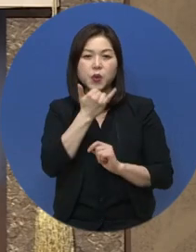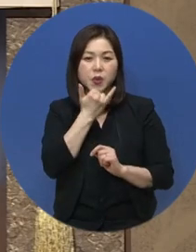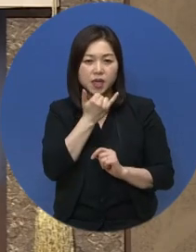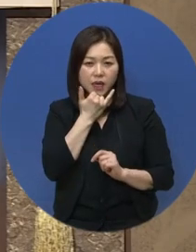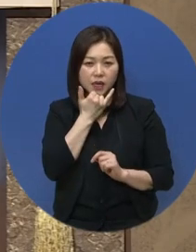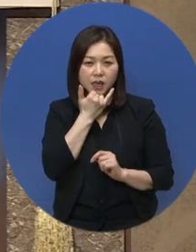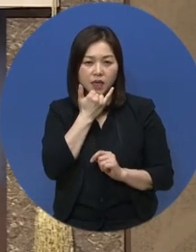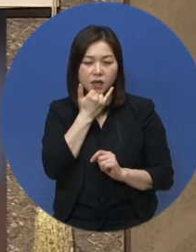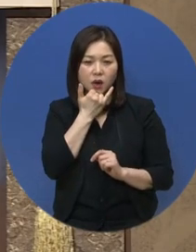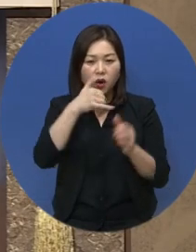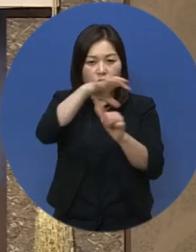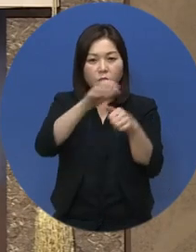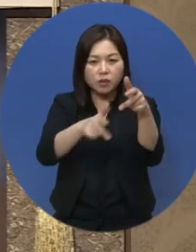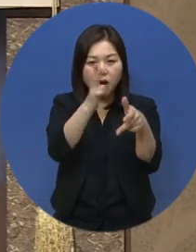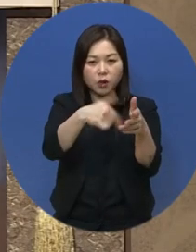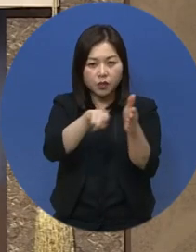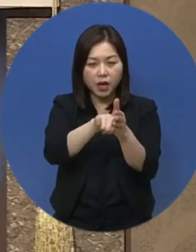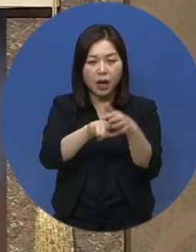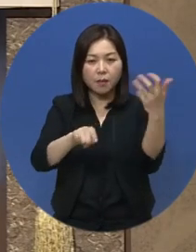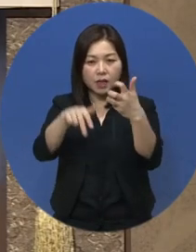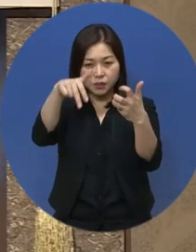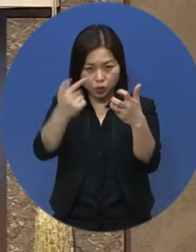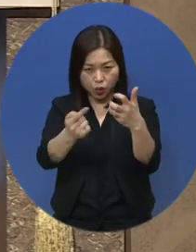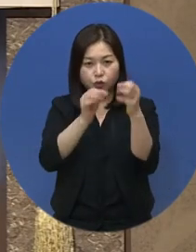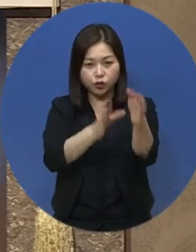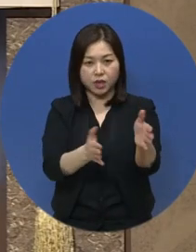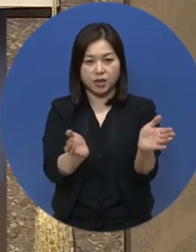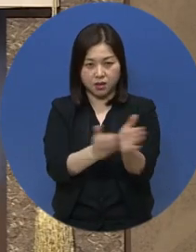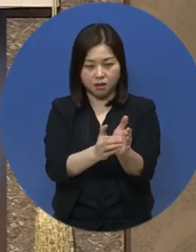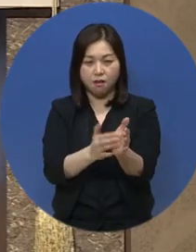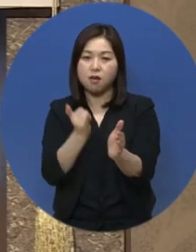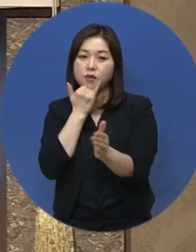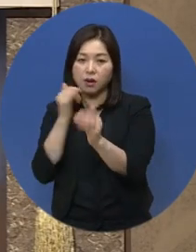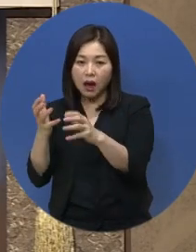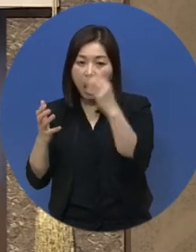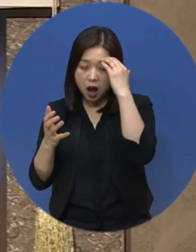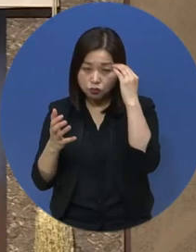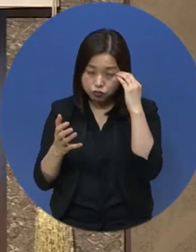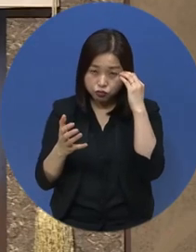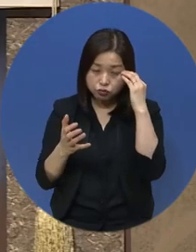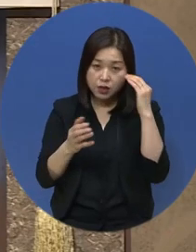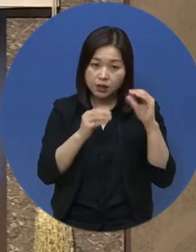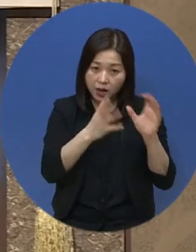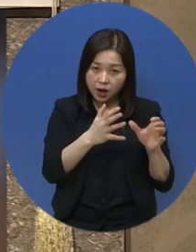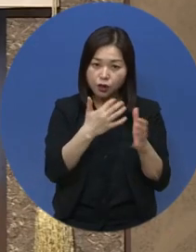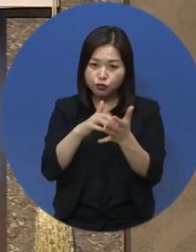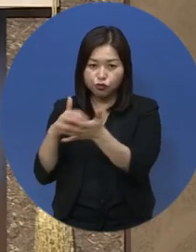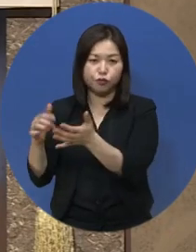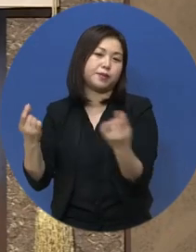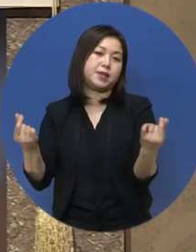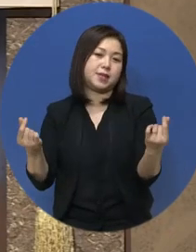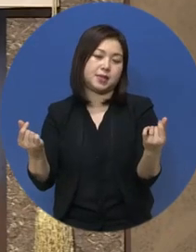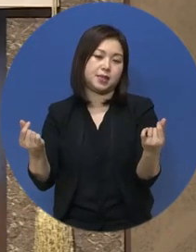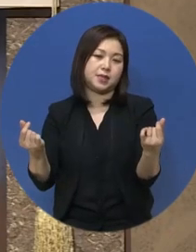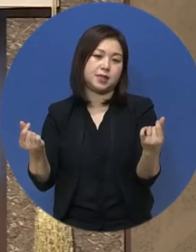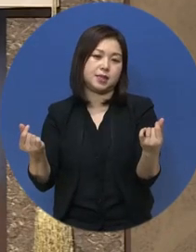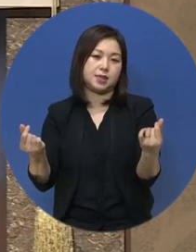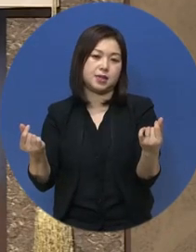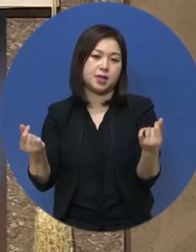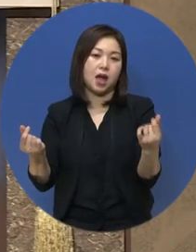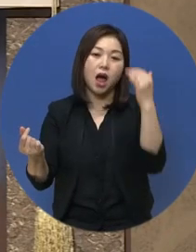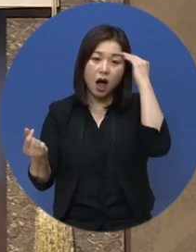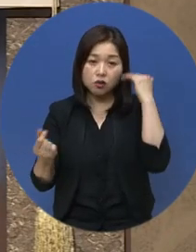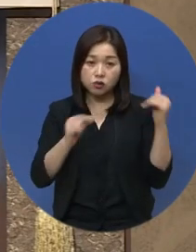그런데 그 독일이 우리나라랑 인구 숫자가 비슷하거든요. 그런데 그 아동에 대한 예산을 저희는 1조에